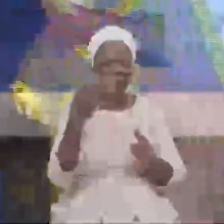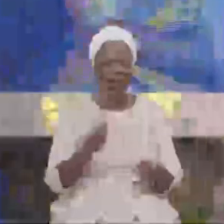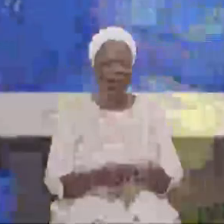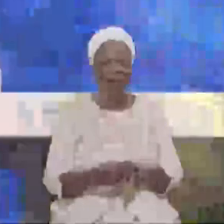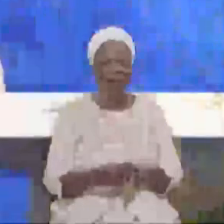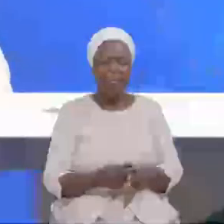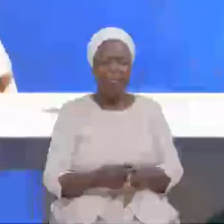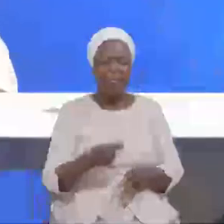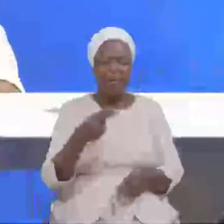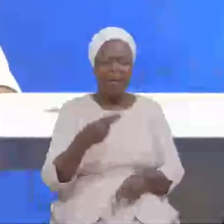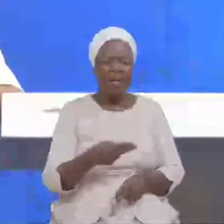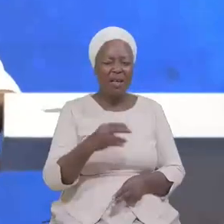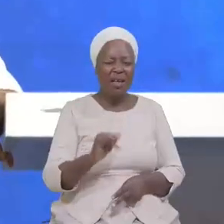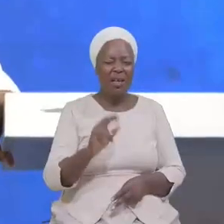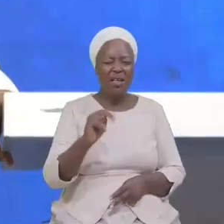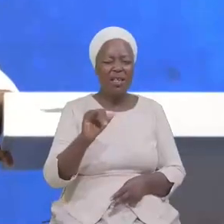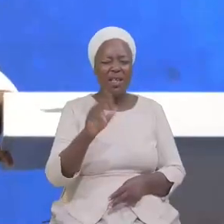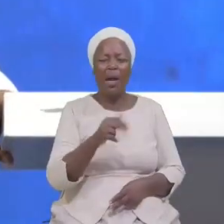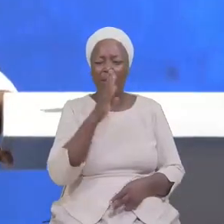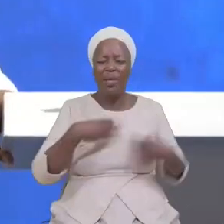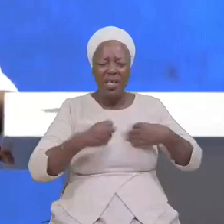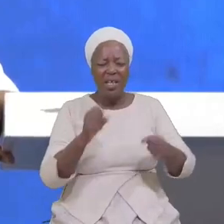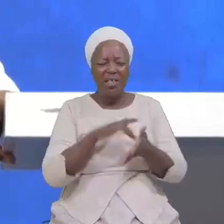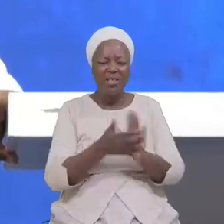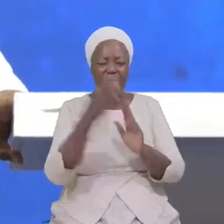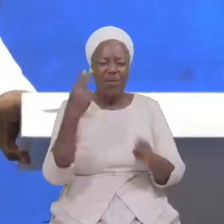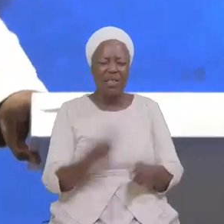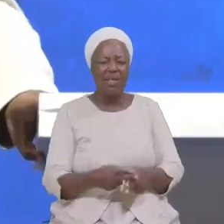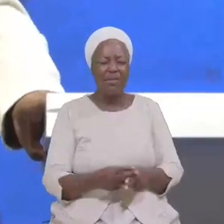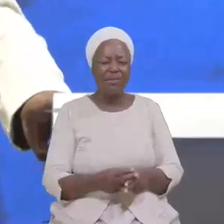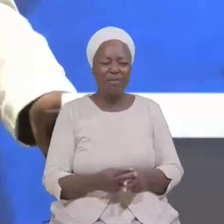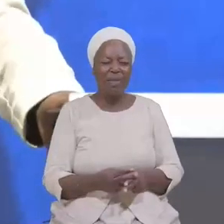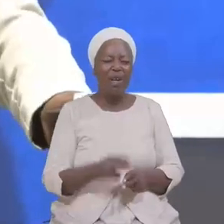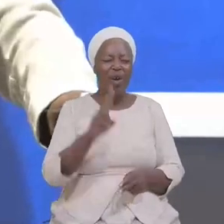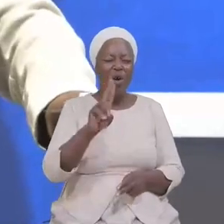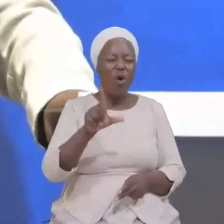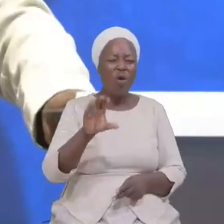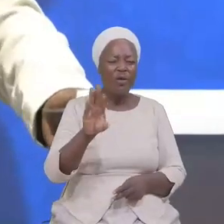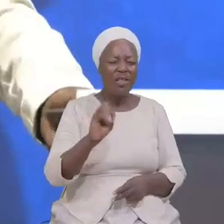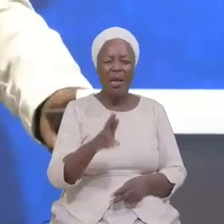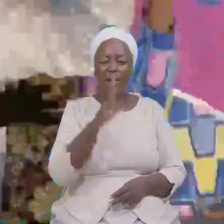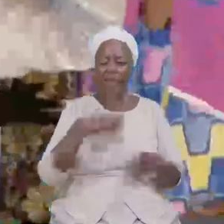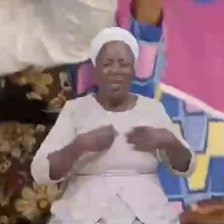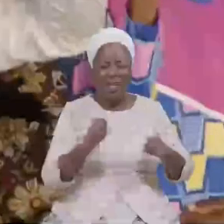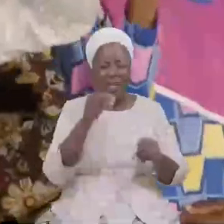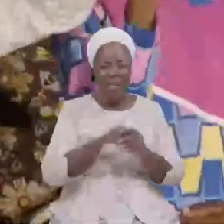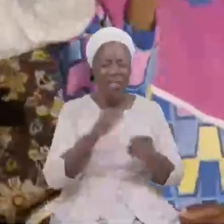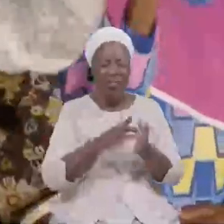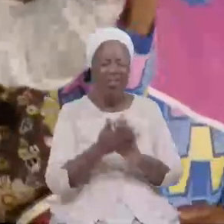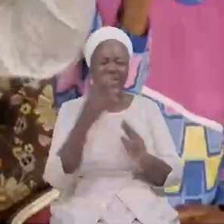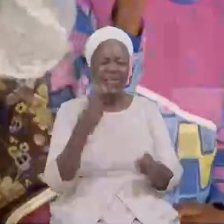Hernie, soyez guéris maintenant. Ulcère, sois guéri au nom de